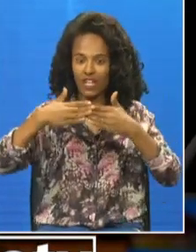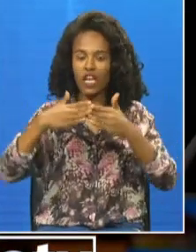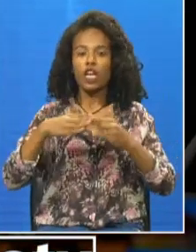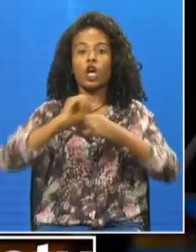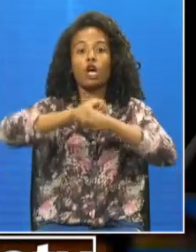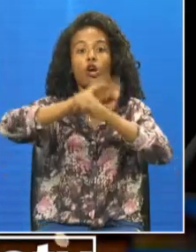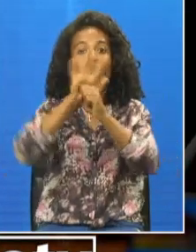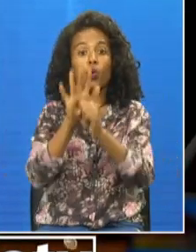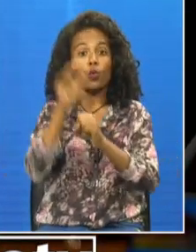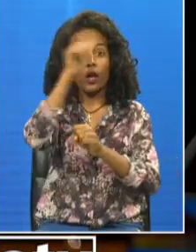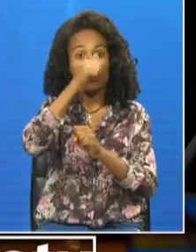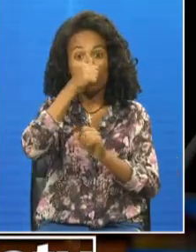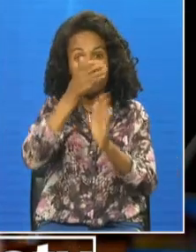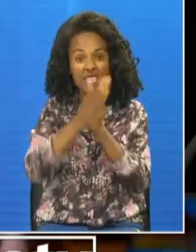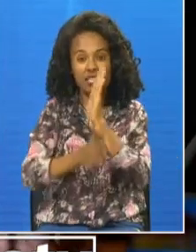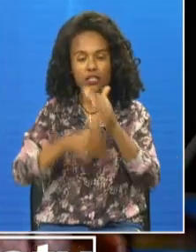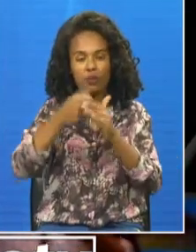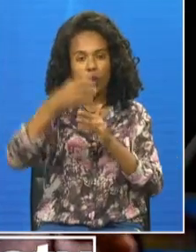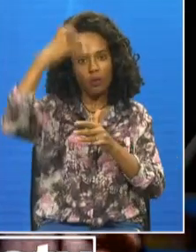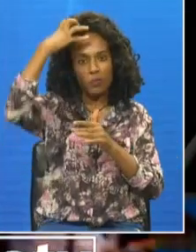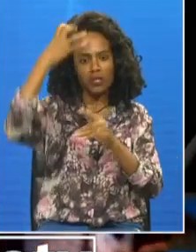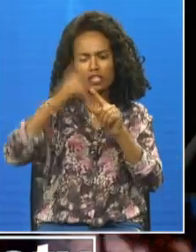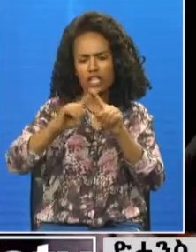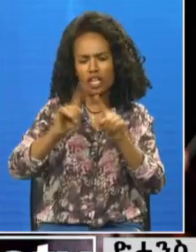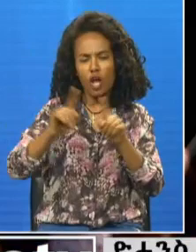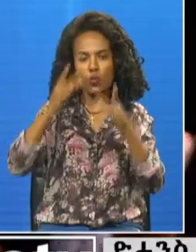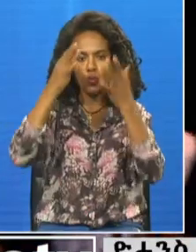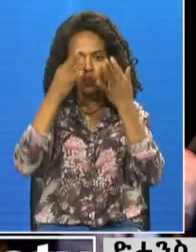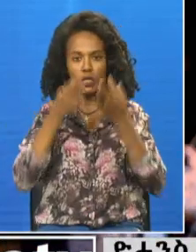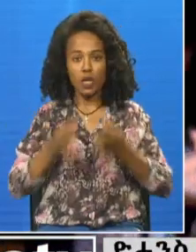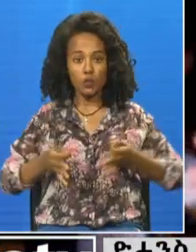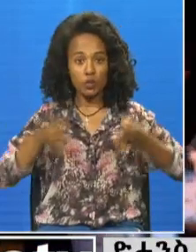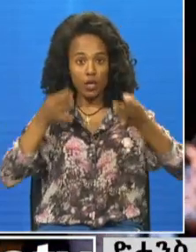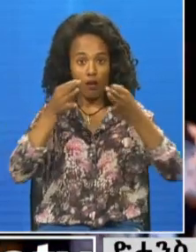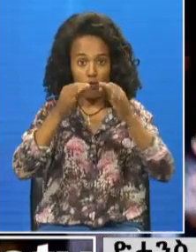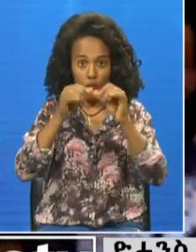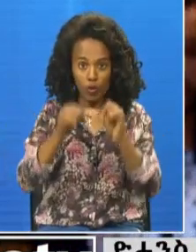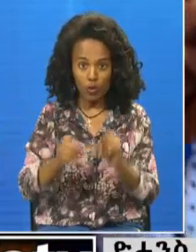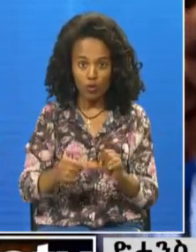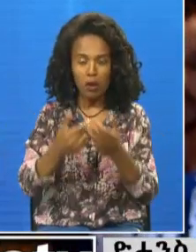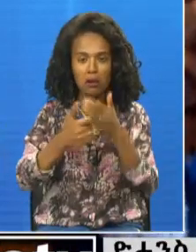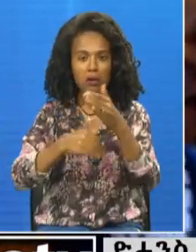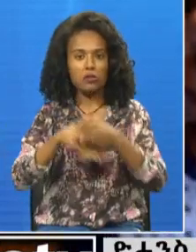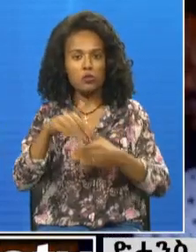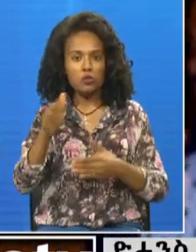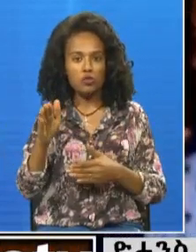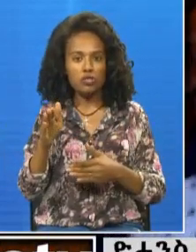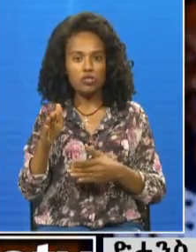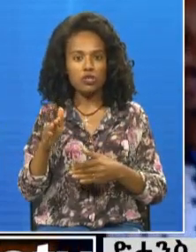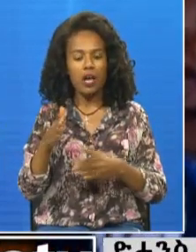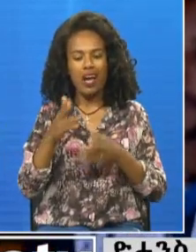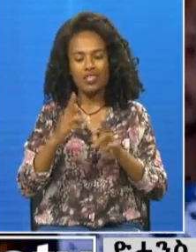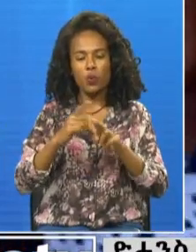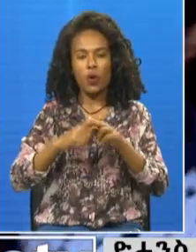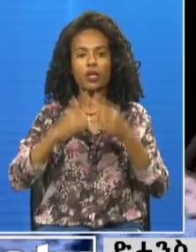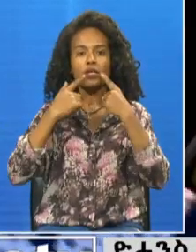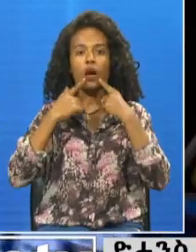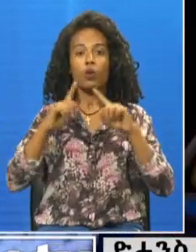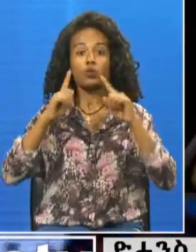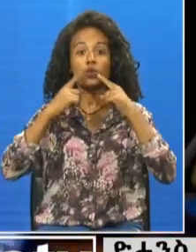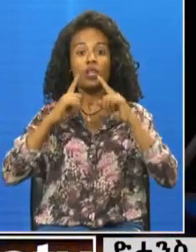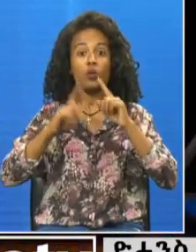እዚ አረቄ ፋብሪካ ጋር በጣም ረጅም የሚባል ሰልፍ ነው ያለው። የታክሲ ሰልፍ ማለት ነው። ታክሲዎች እንደሚታወቀው እስከ 2 ሰዓት ነው